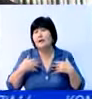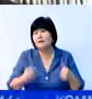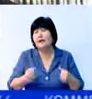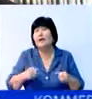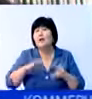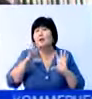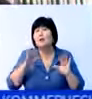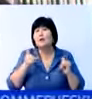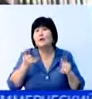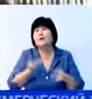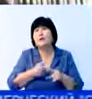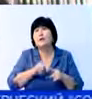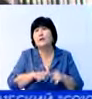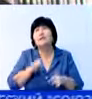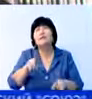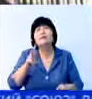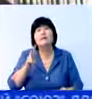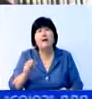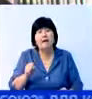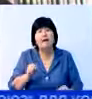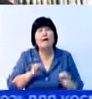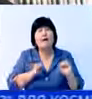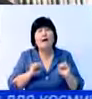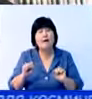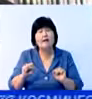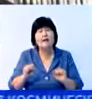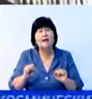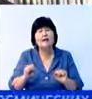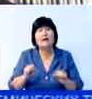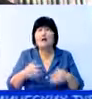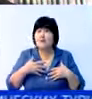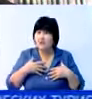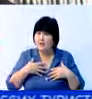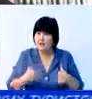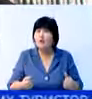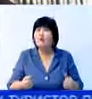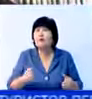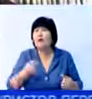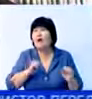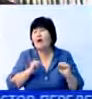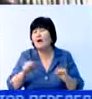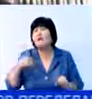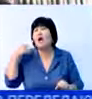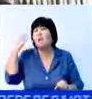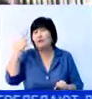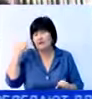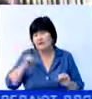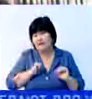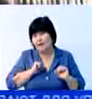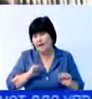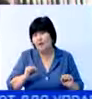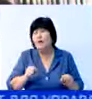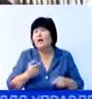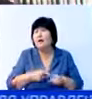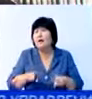всего фокусирована на охране репродуктивного здоровья и на охрану психического здоровья, поскольку это